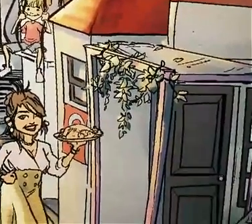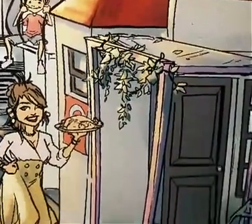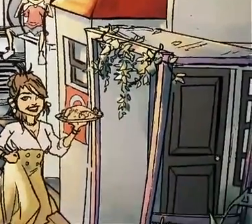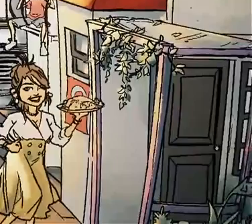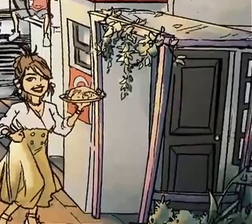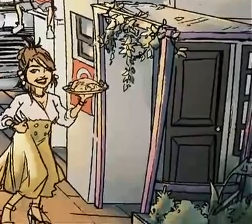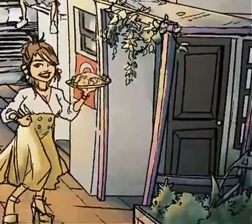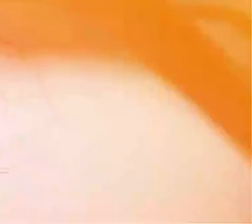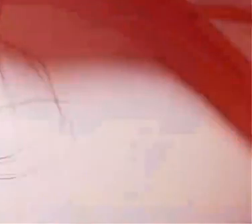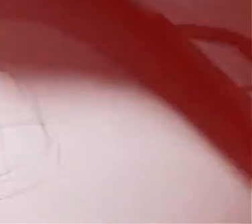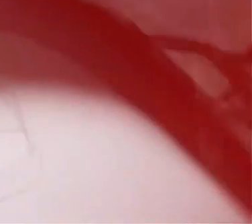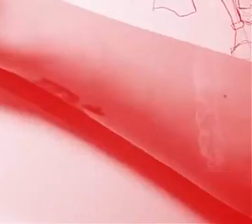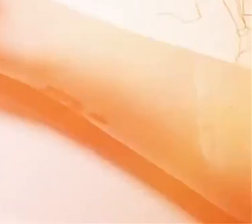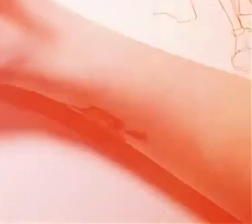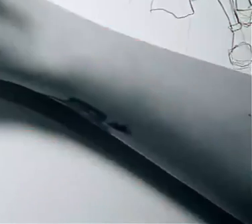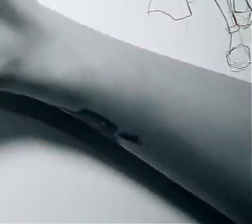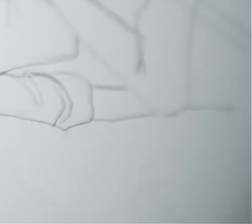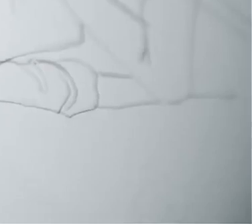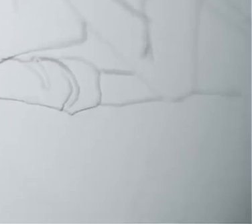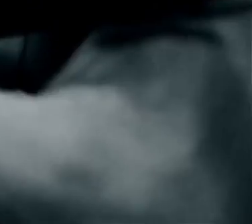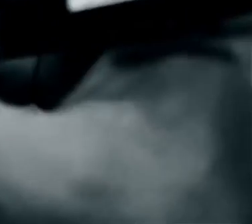konsept danışmanı Hasan Kaçan,